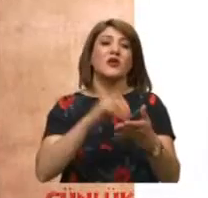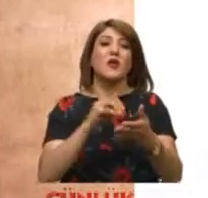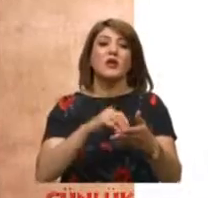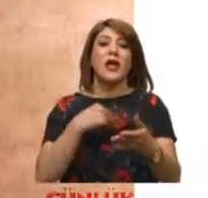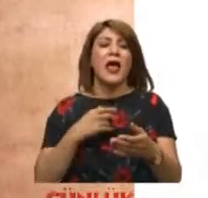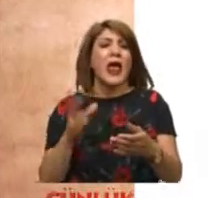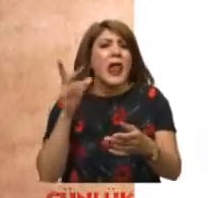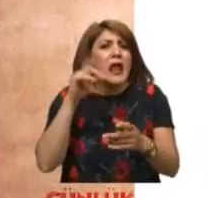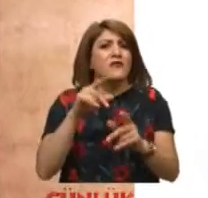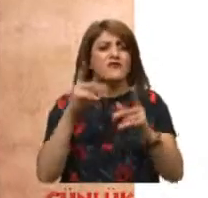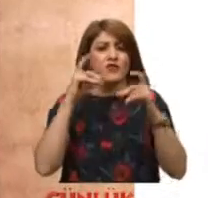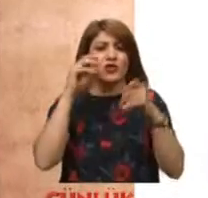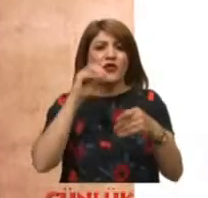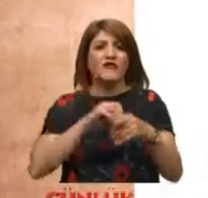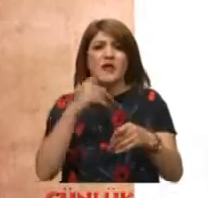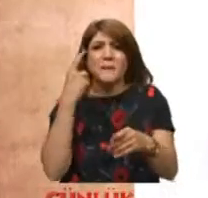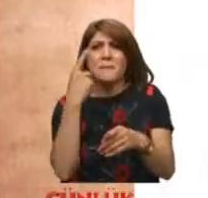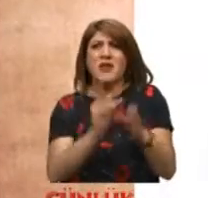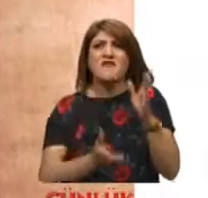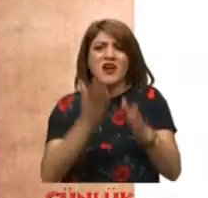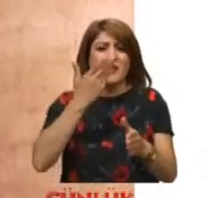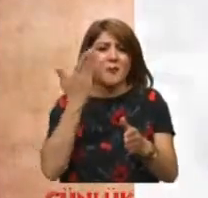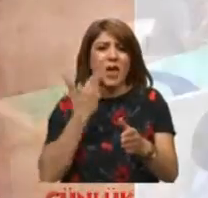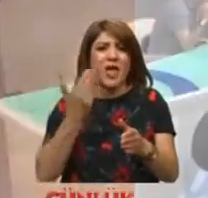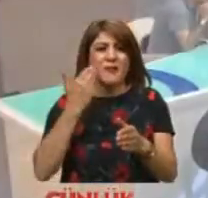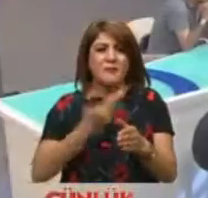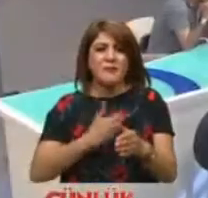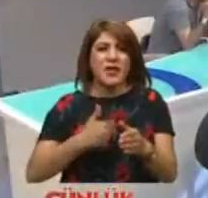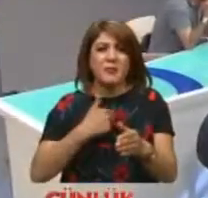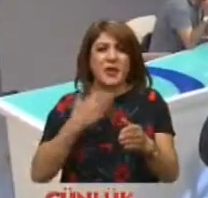için 1000'in üzerinde beğeni topluyor.